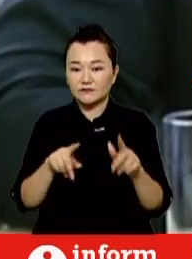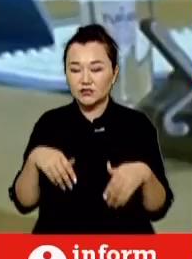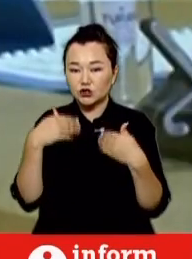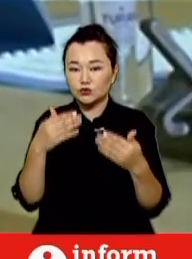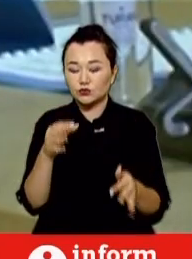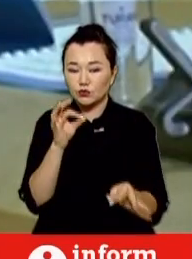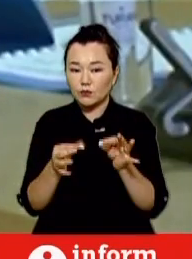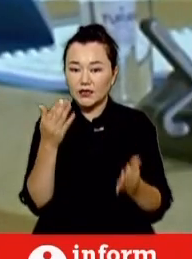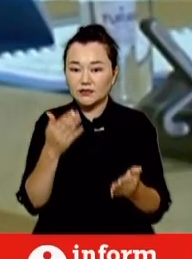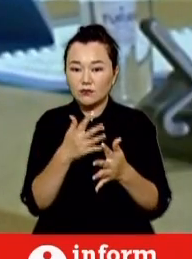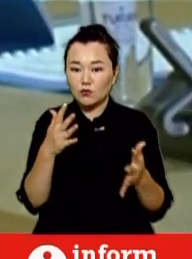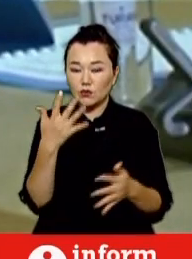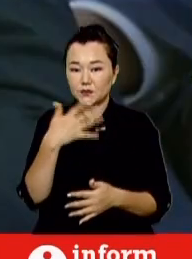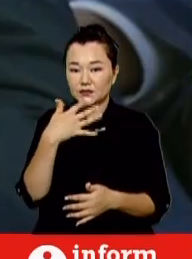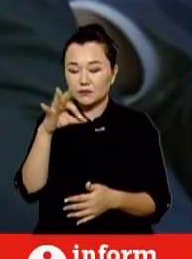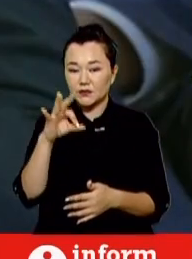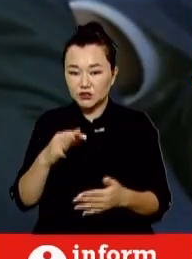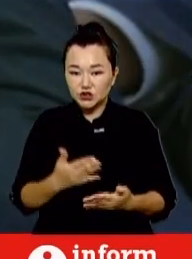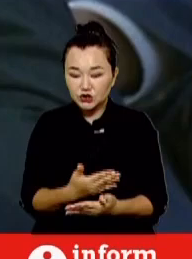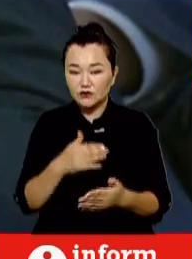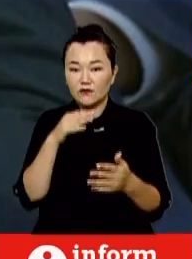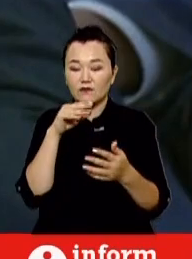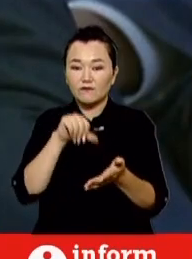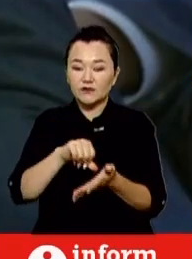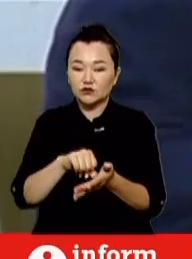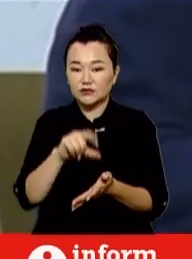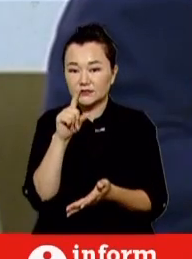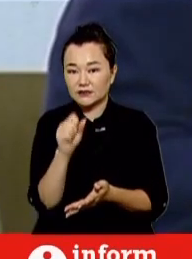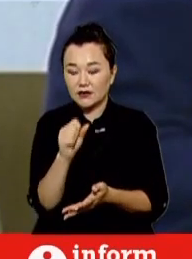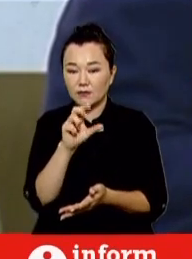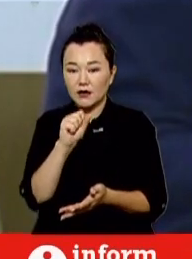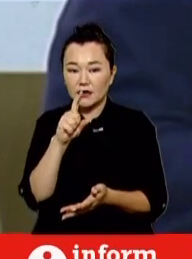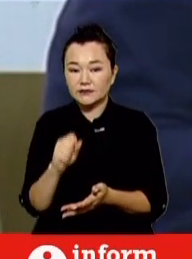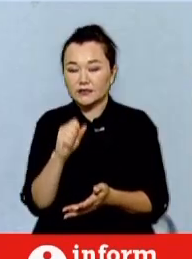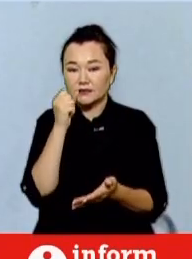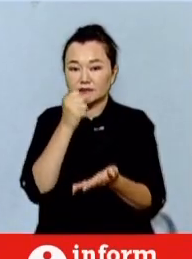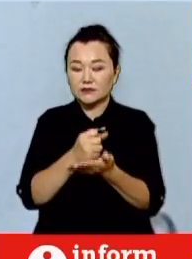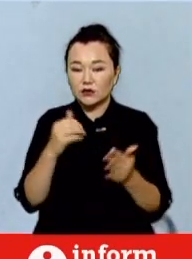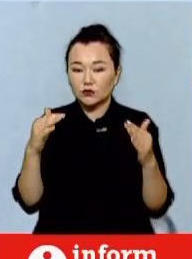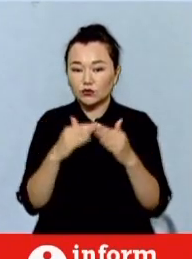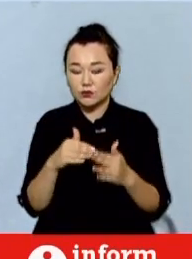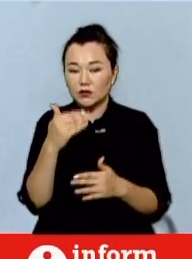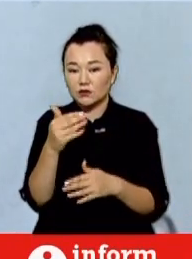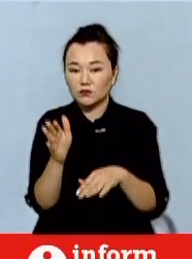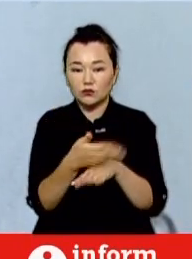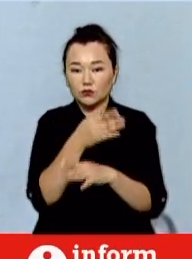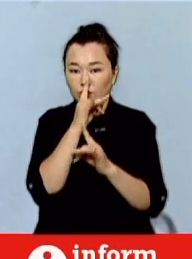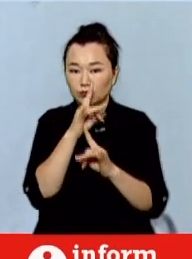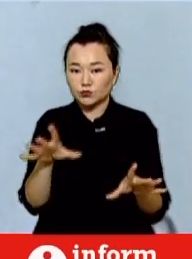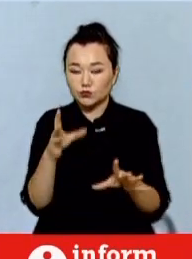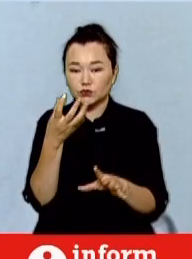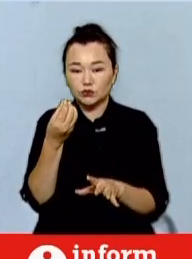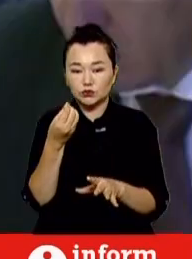норму. Если более 50% жильцов выступает за базовую станцию на доме, ее снимать не будут. И